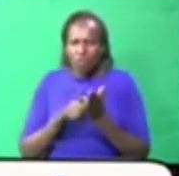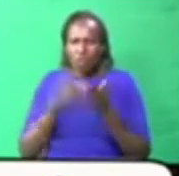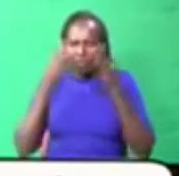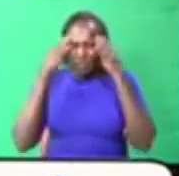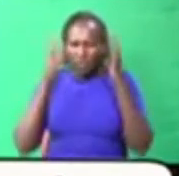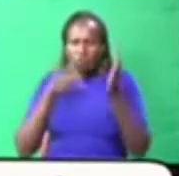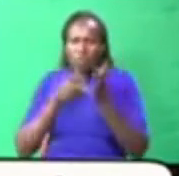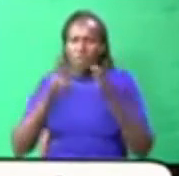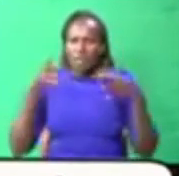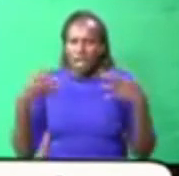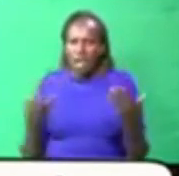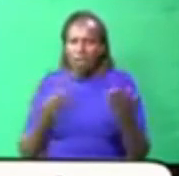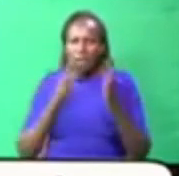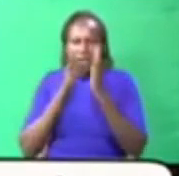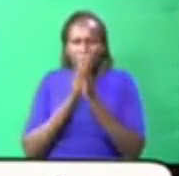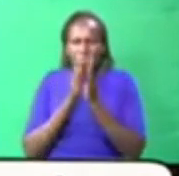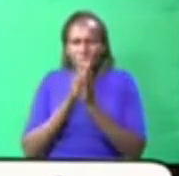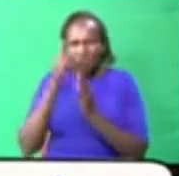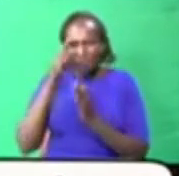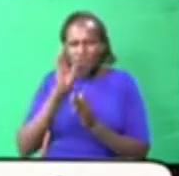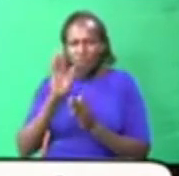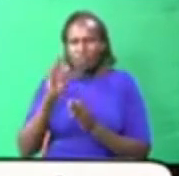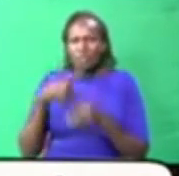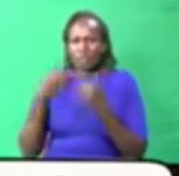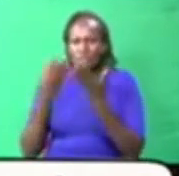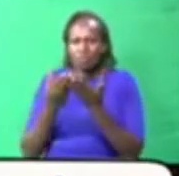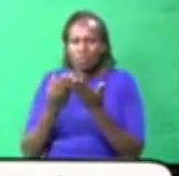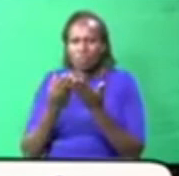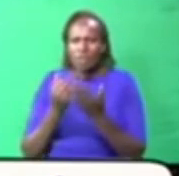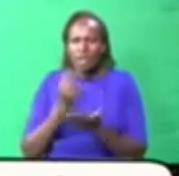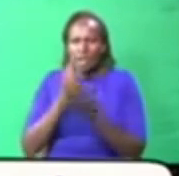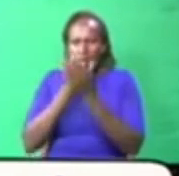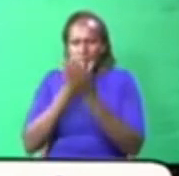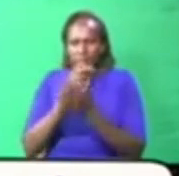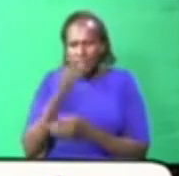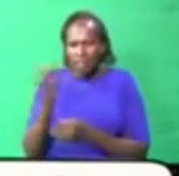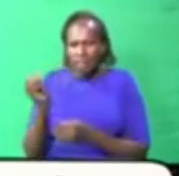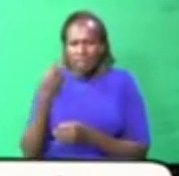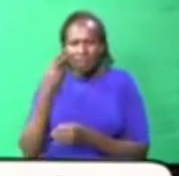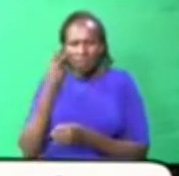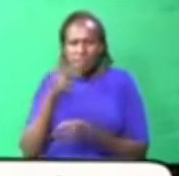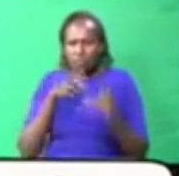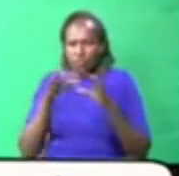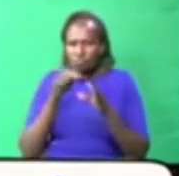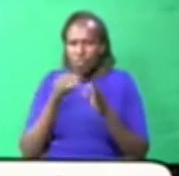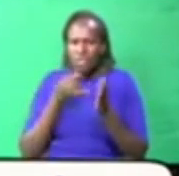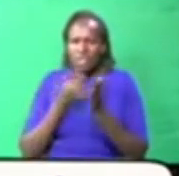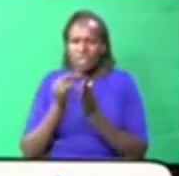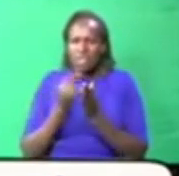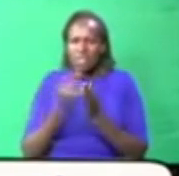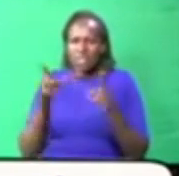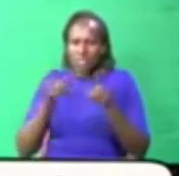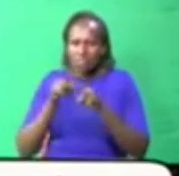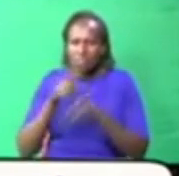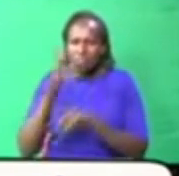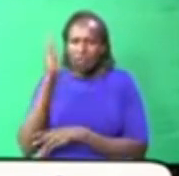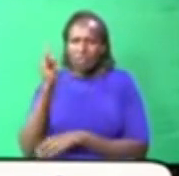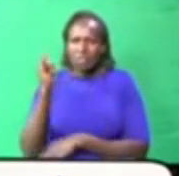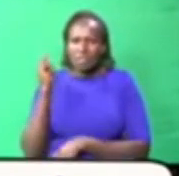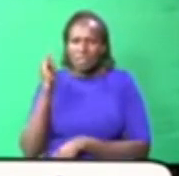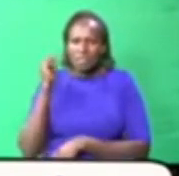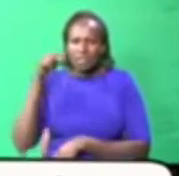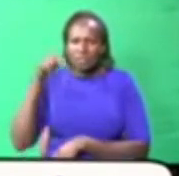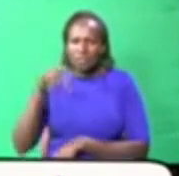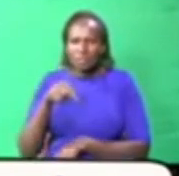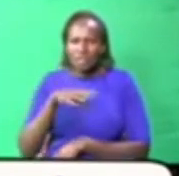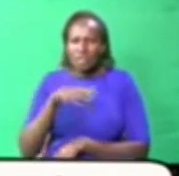I pray, Jehovah God, for your divine intervention, oh God. I have seen you do it, oh God. You are the same God yesterday and